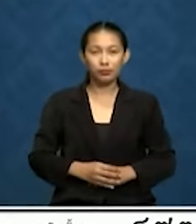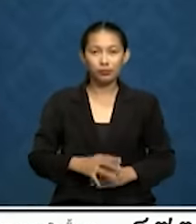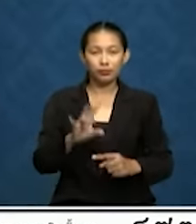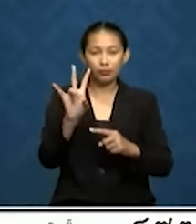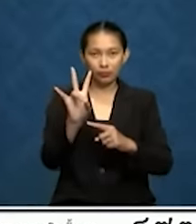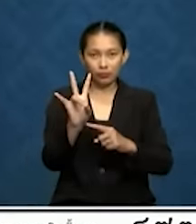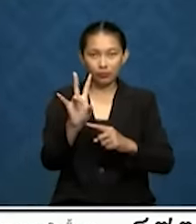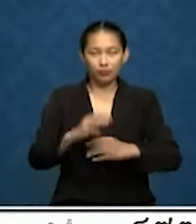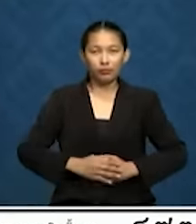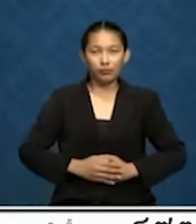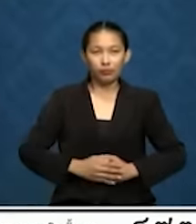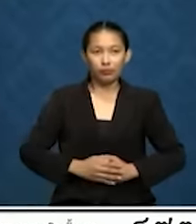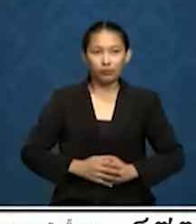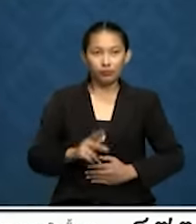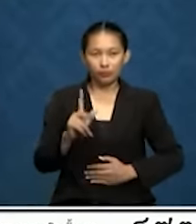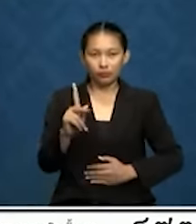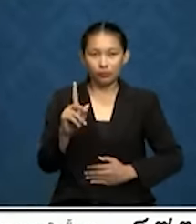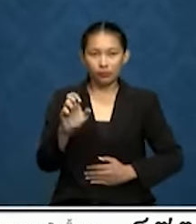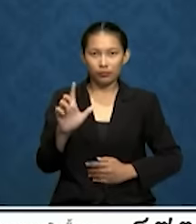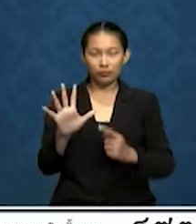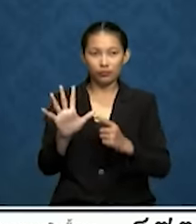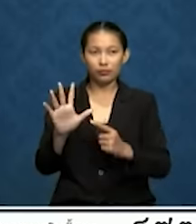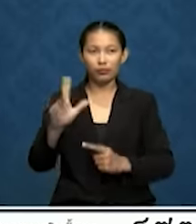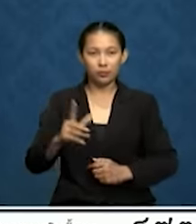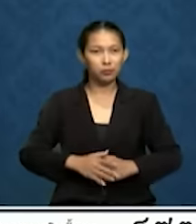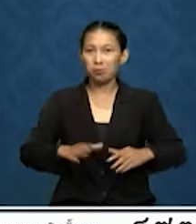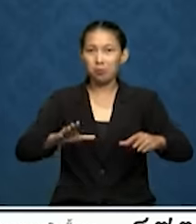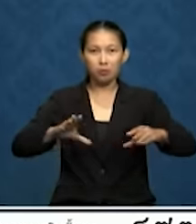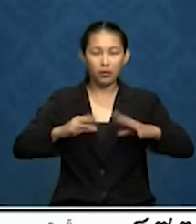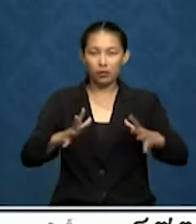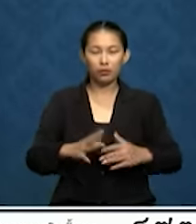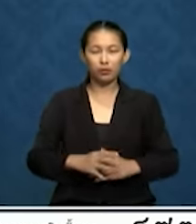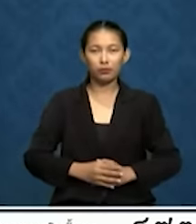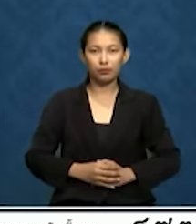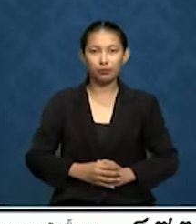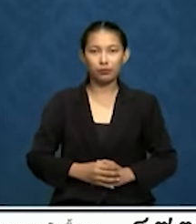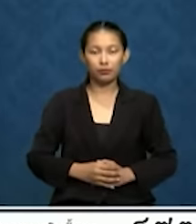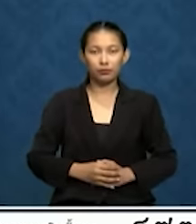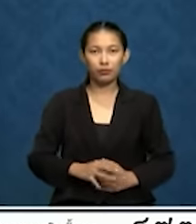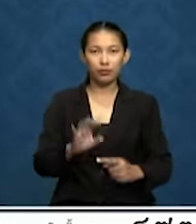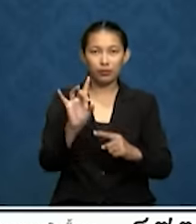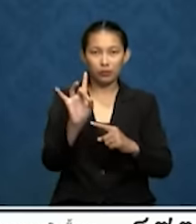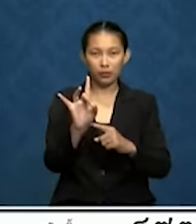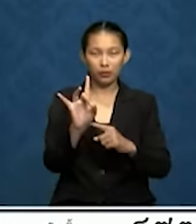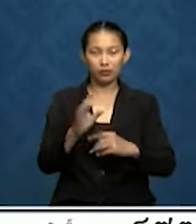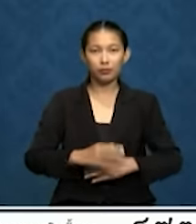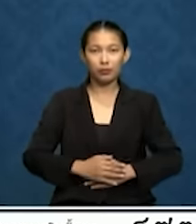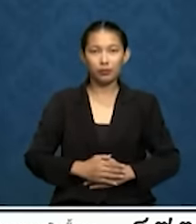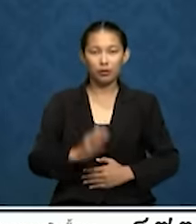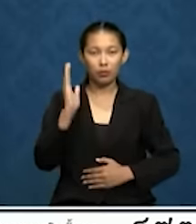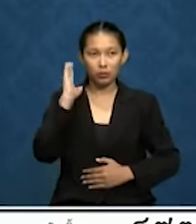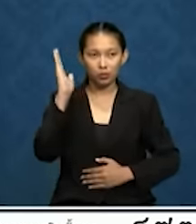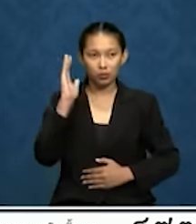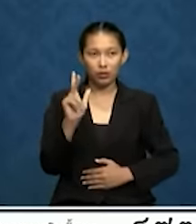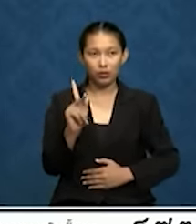7นายกฤตศิลปชัย ไม่เห็นชอบครับ 8นายกฤติทั